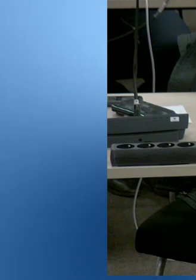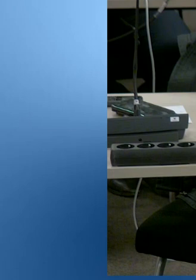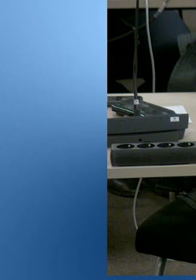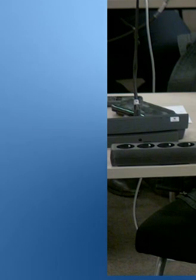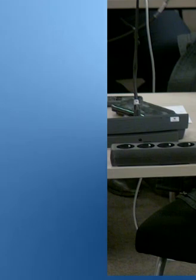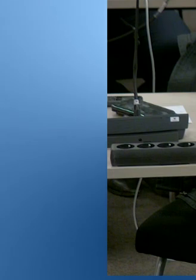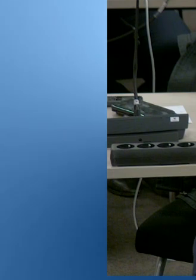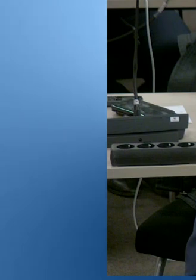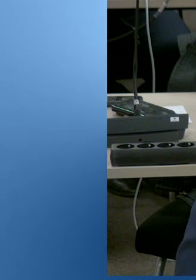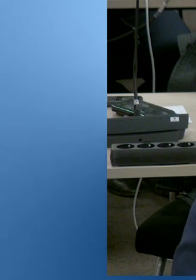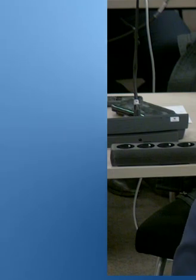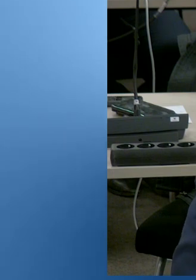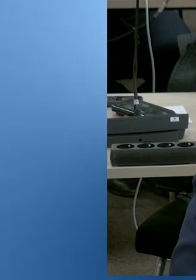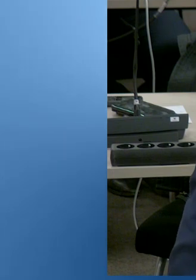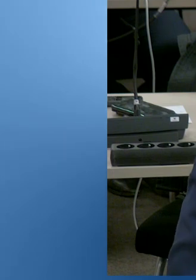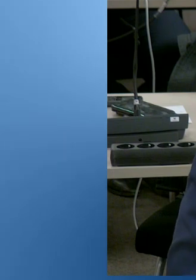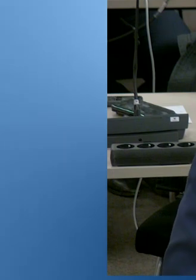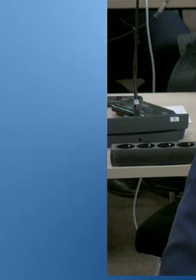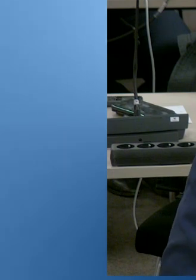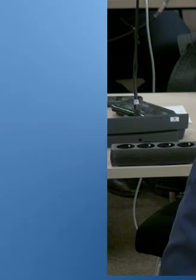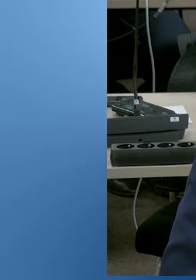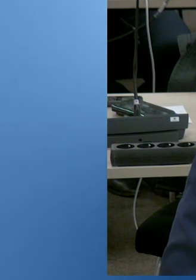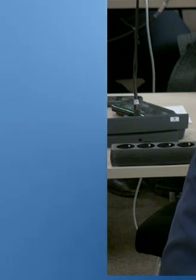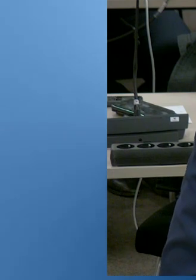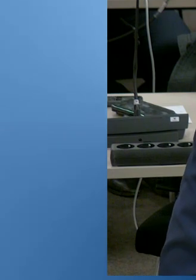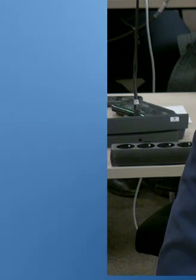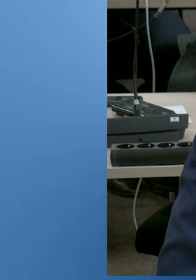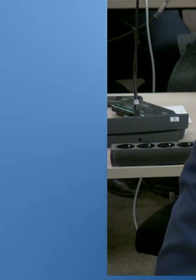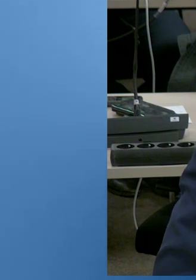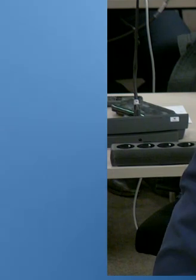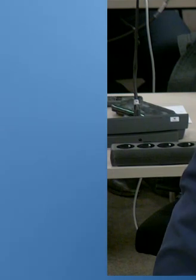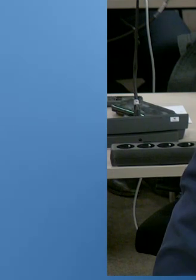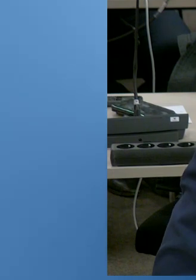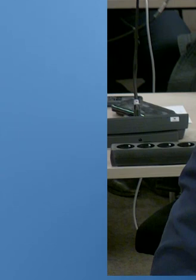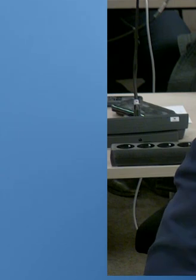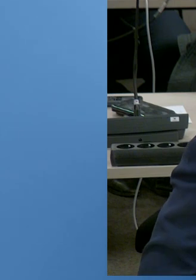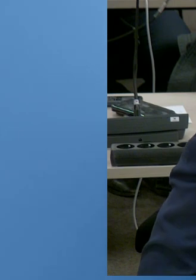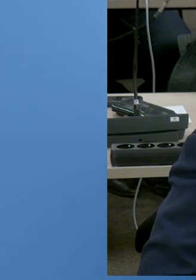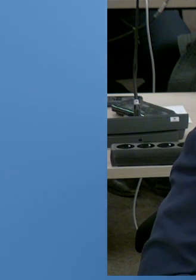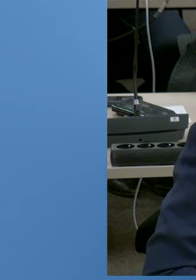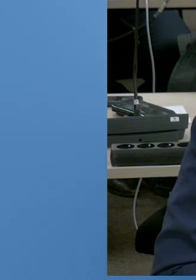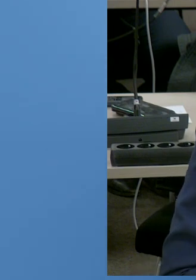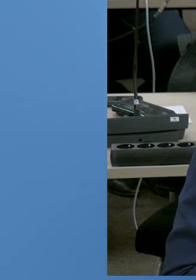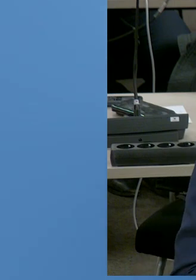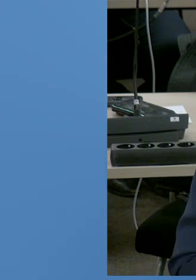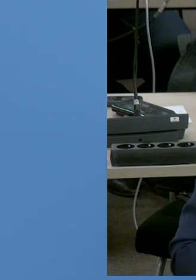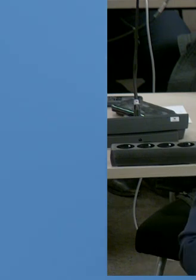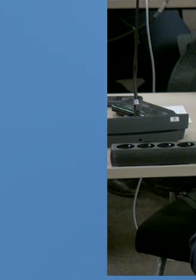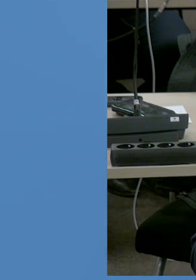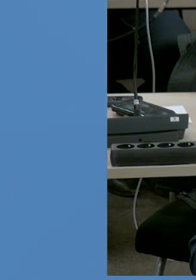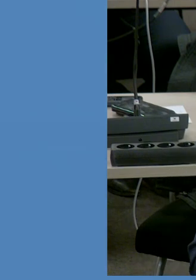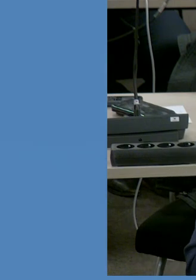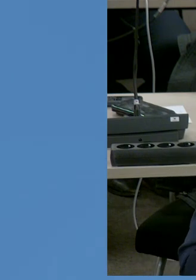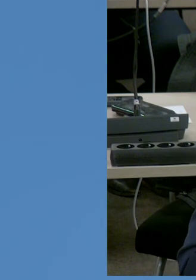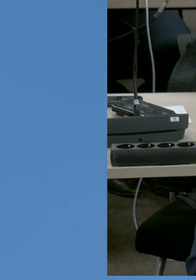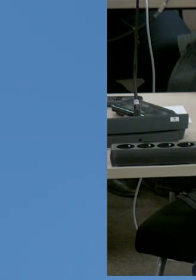culturelles par exemple moi j'ai découvert mon appétence pour la science à travers Pif Gadget donc merci au communistes parce que c'était c'était